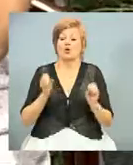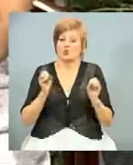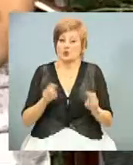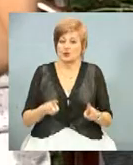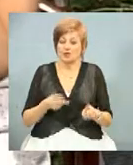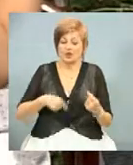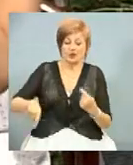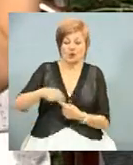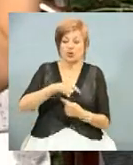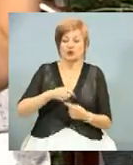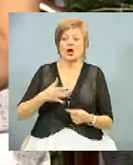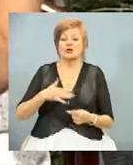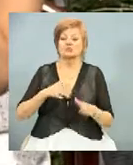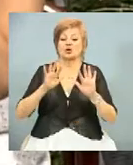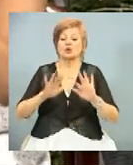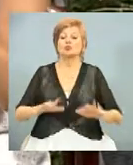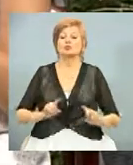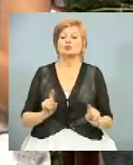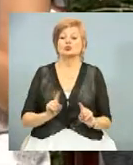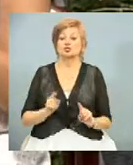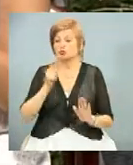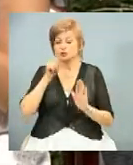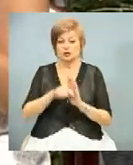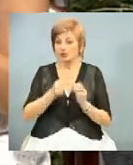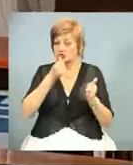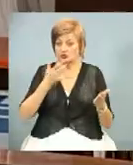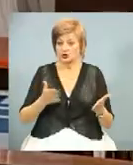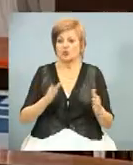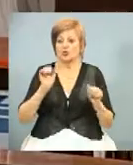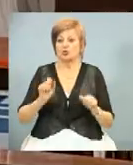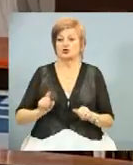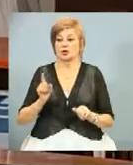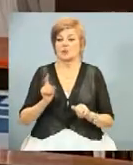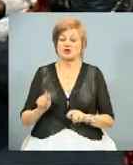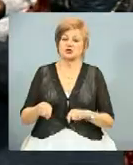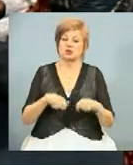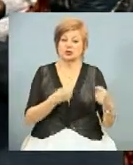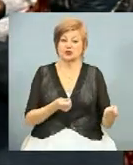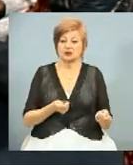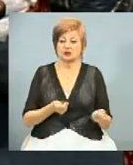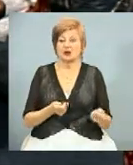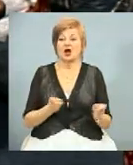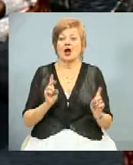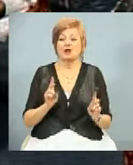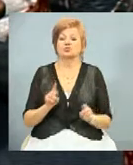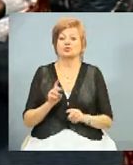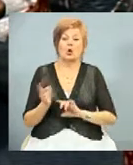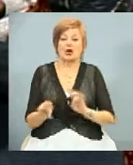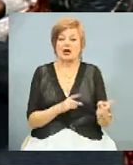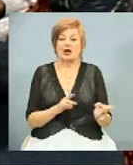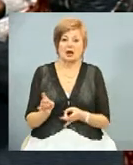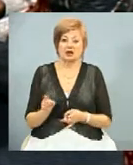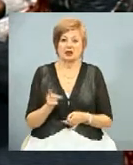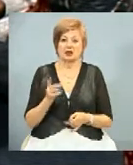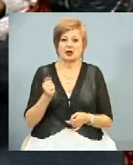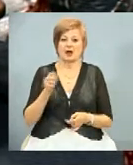Так, а що з моїм комп'ютером тепер? Я не зможу туди ніяк зайти? Можна віднести до майстра. А хто ж такі хакери? Це що,